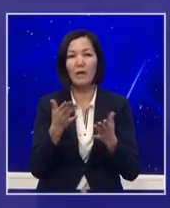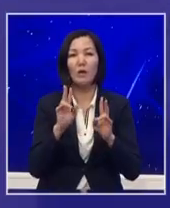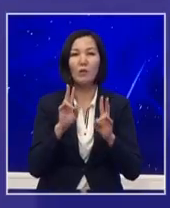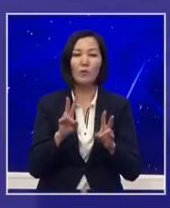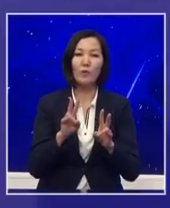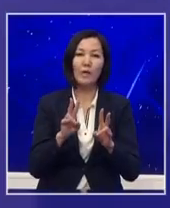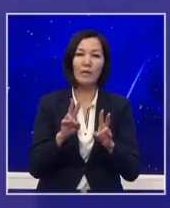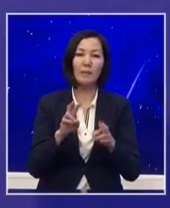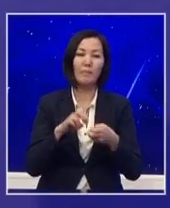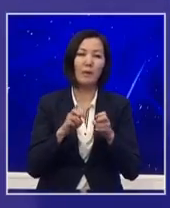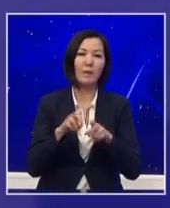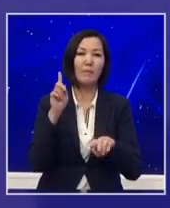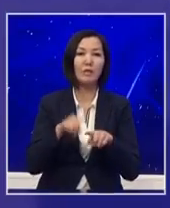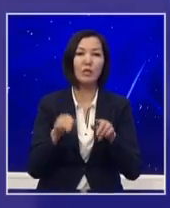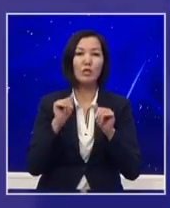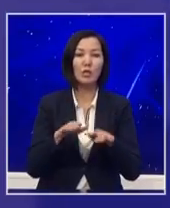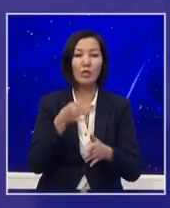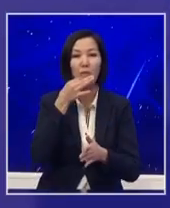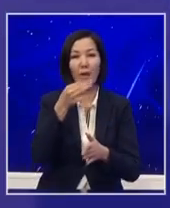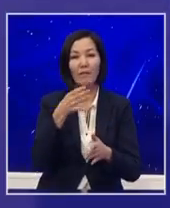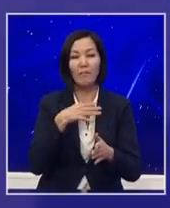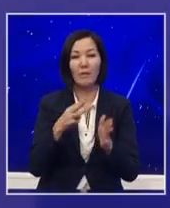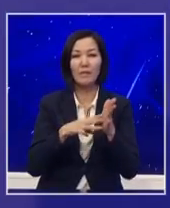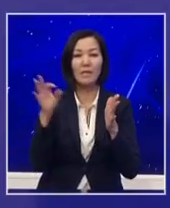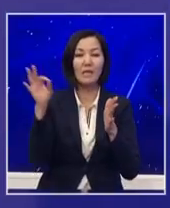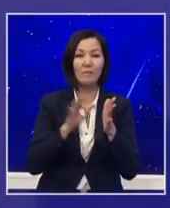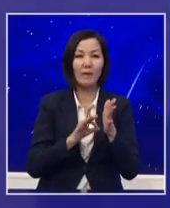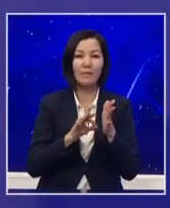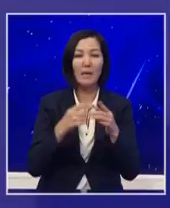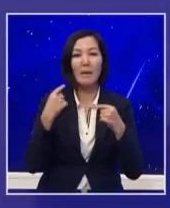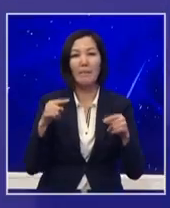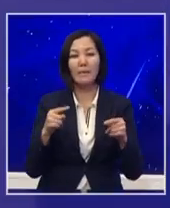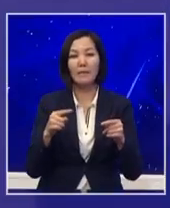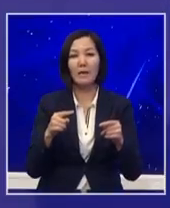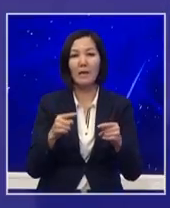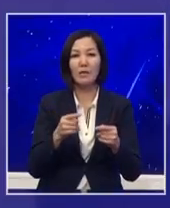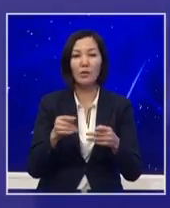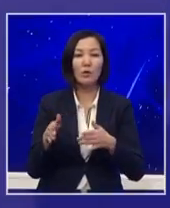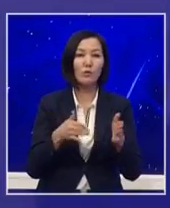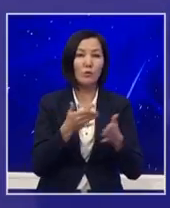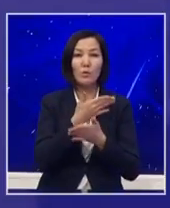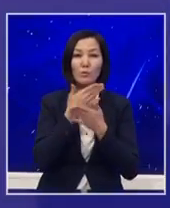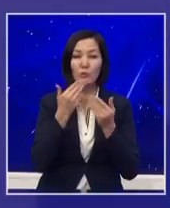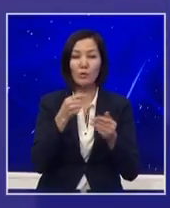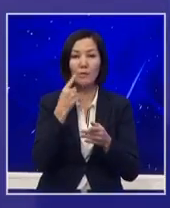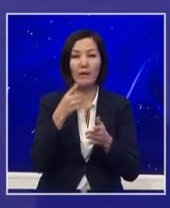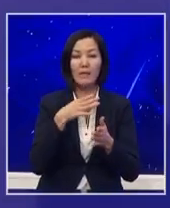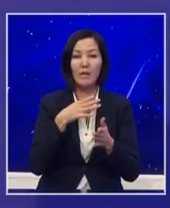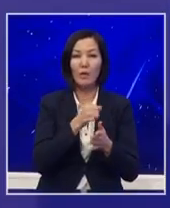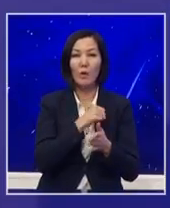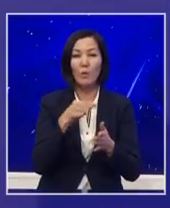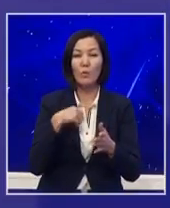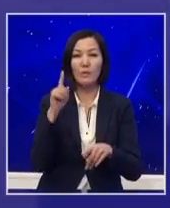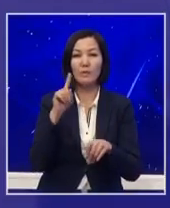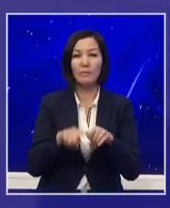мәселе солай тез шешілет деген жауап берген. 8%-дан астамы басқа жол жоқ деген. Осылайша респонденттер өз мәселесін